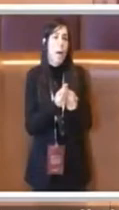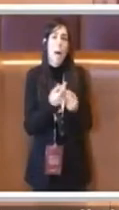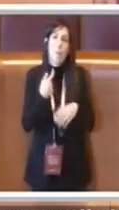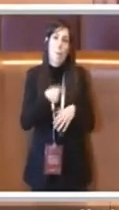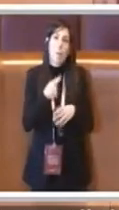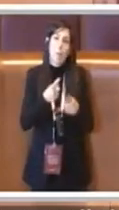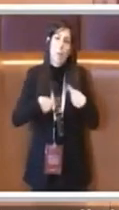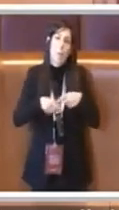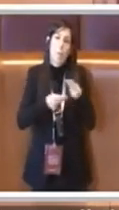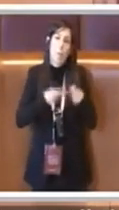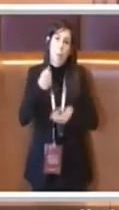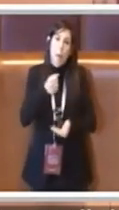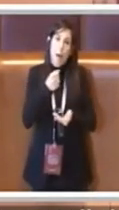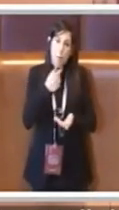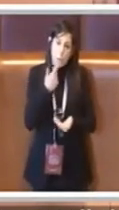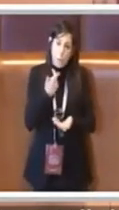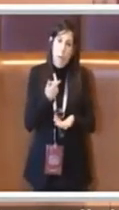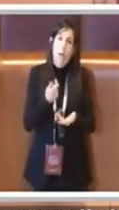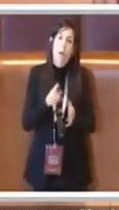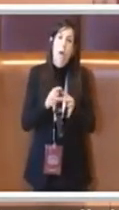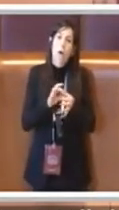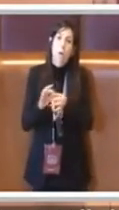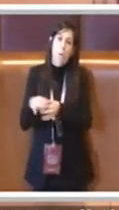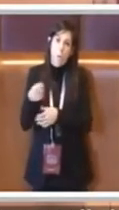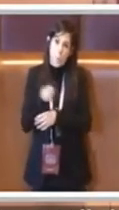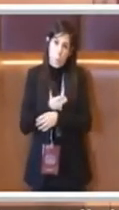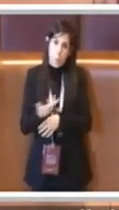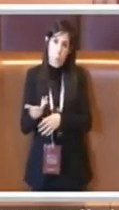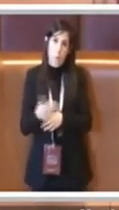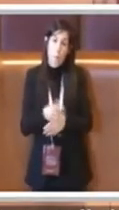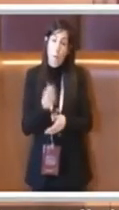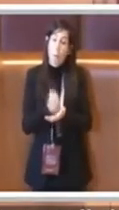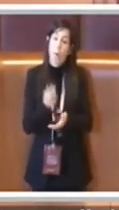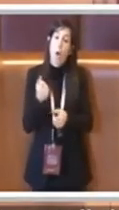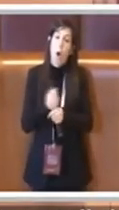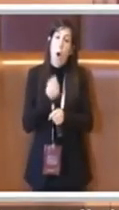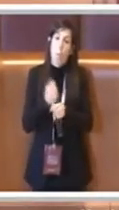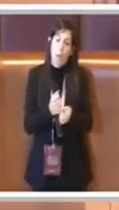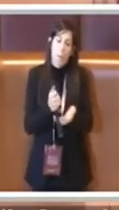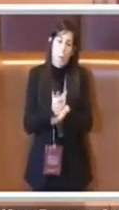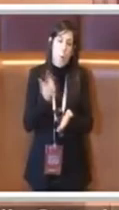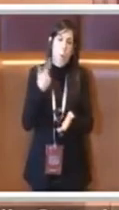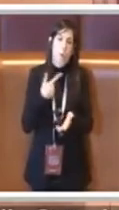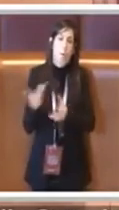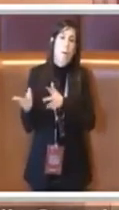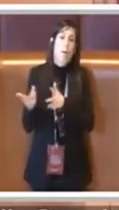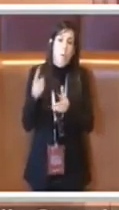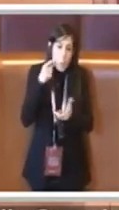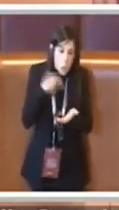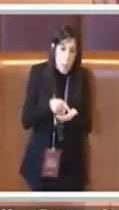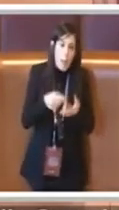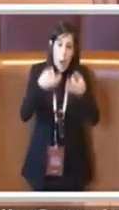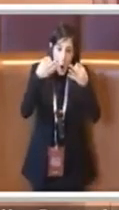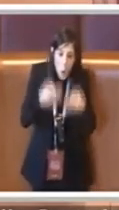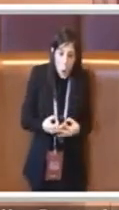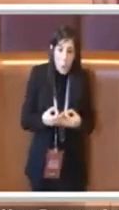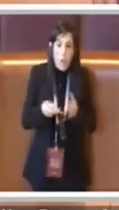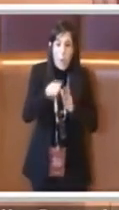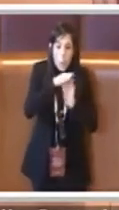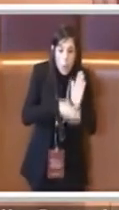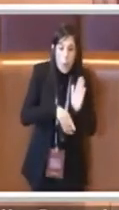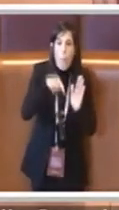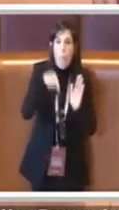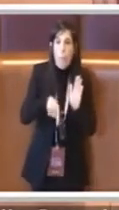effetti positivi sui numeri per la nostra città, ma sicuramente per le opere è fondamentale aver riportato ordine e programmazione in questa